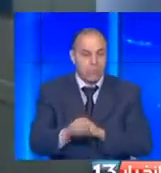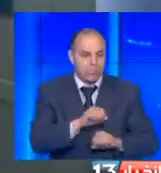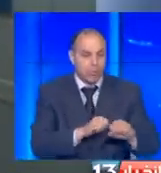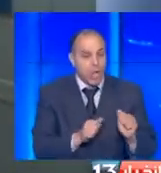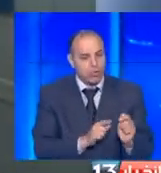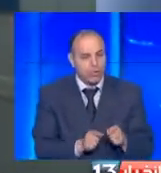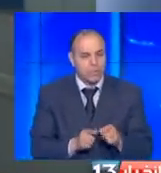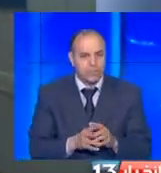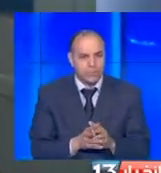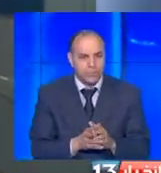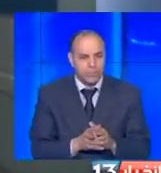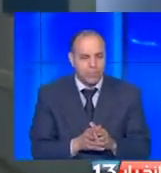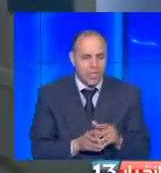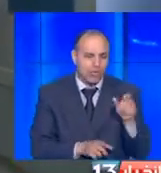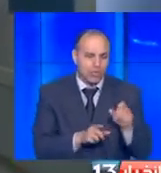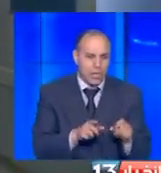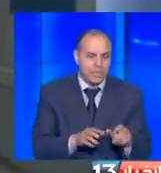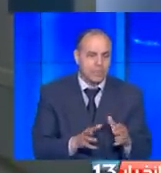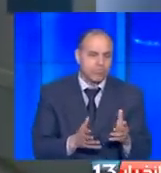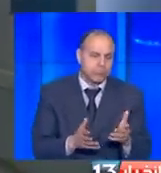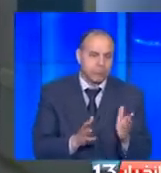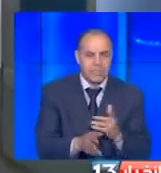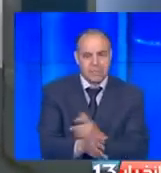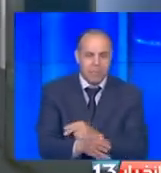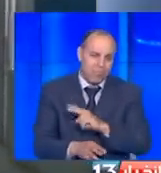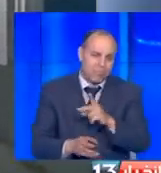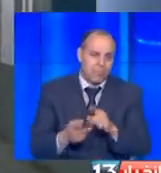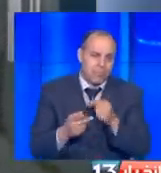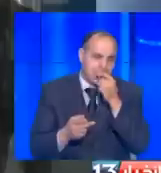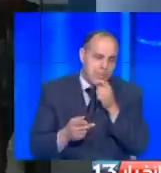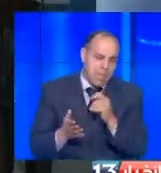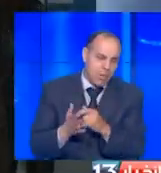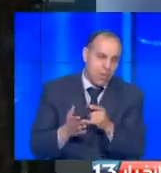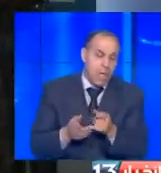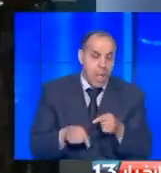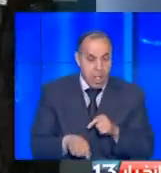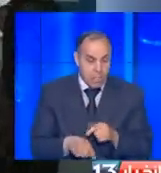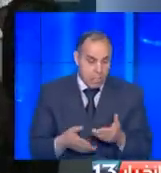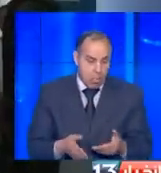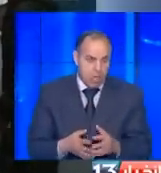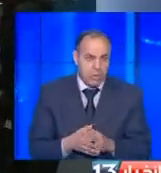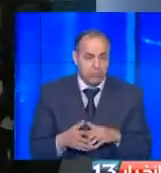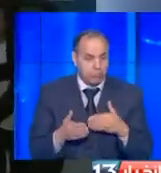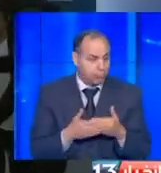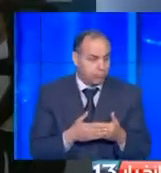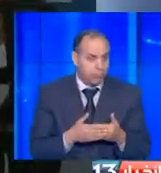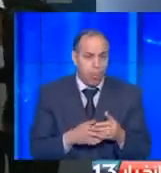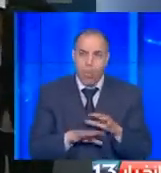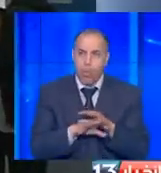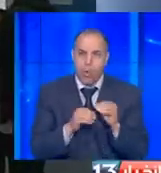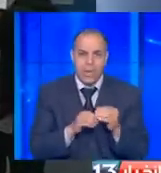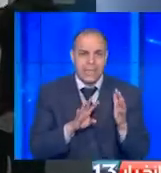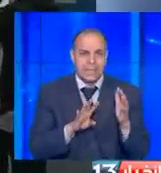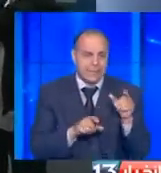هذا، والحالات جاونا من المستشفى المحلي بمكنين. مبدئيا احنا وصلونا الكل في كل